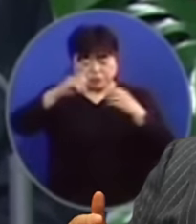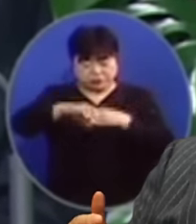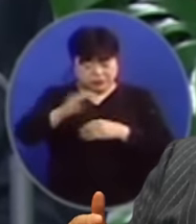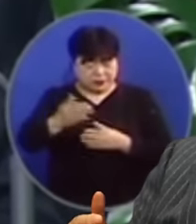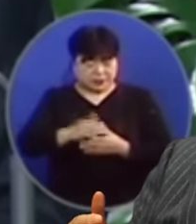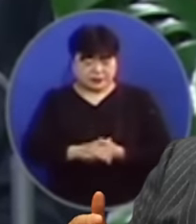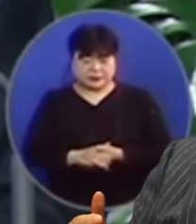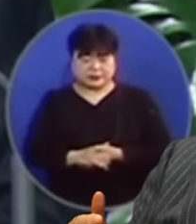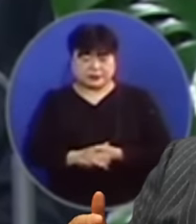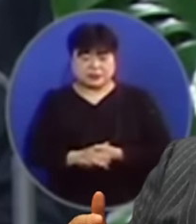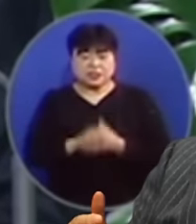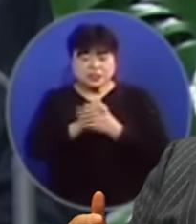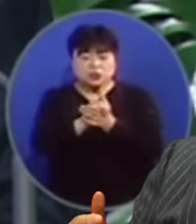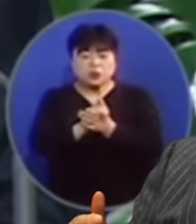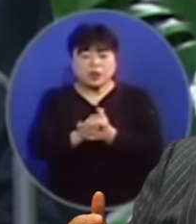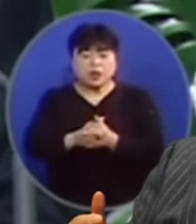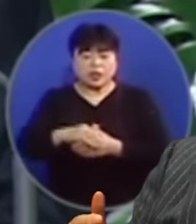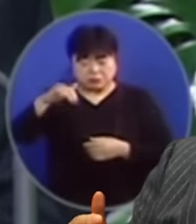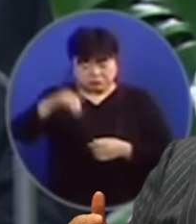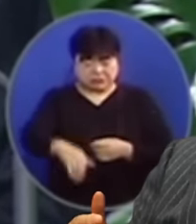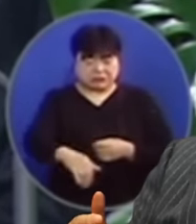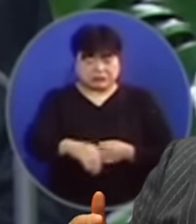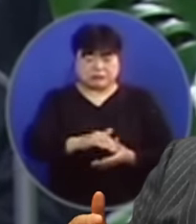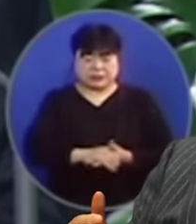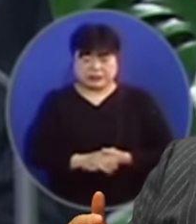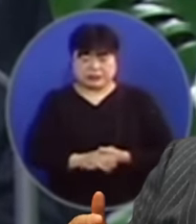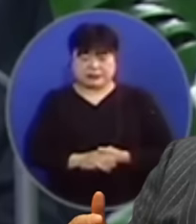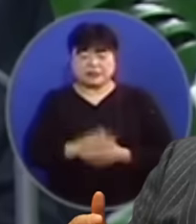되고 마는 것입니다. 아브라함이